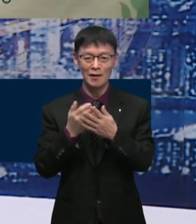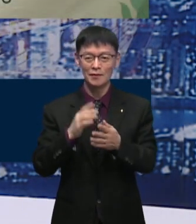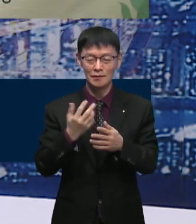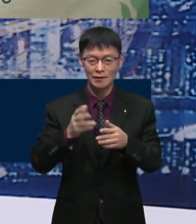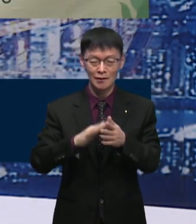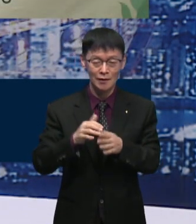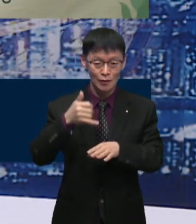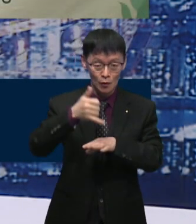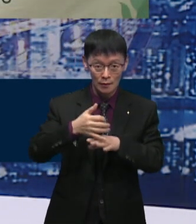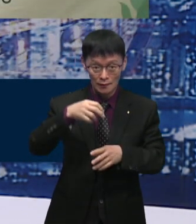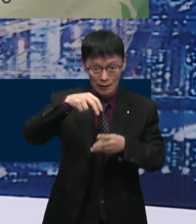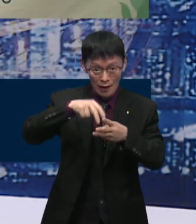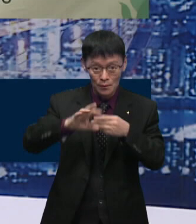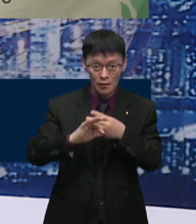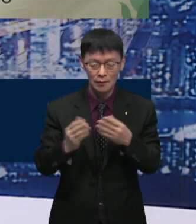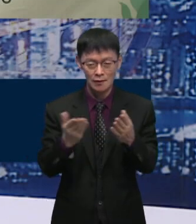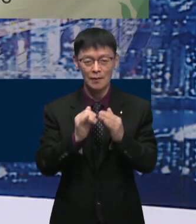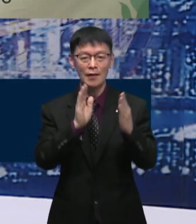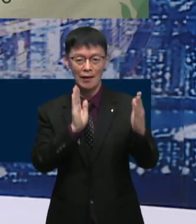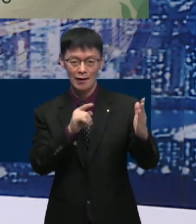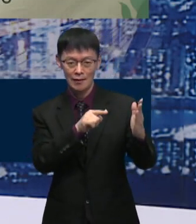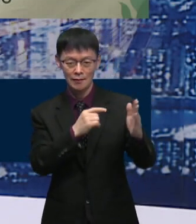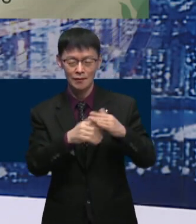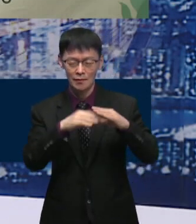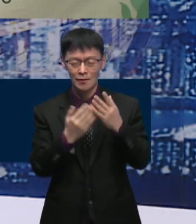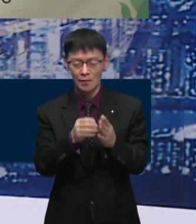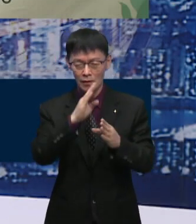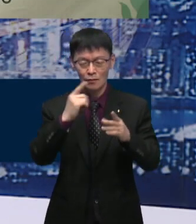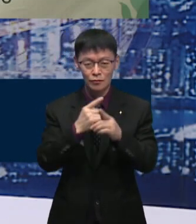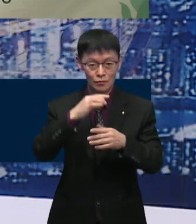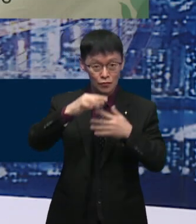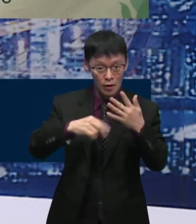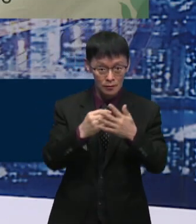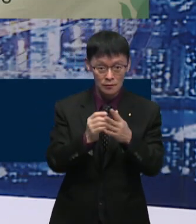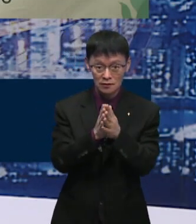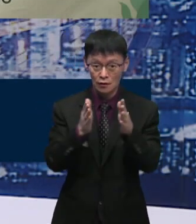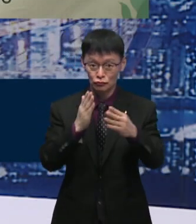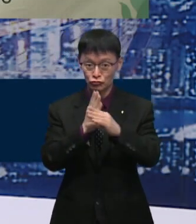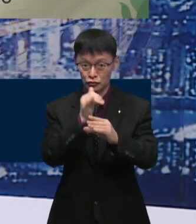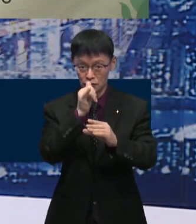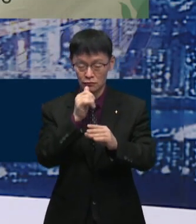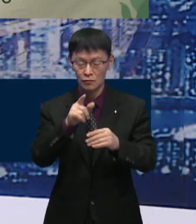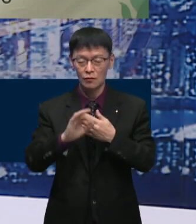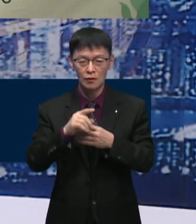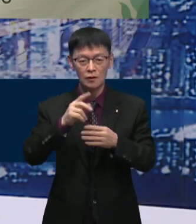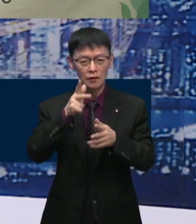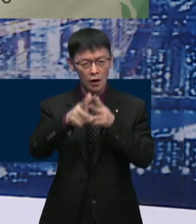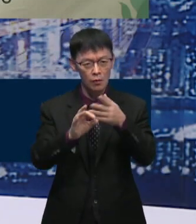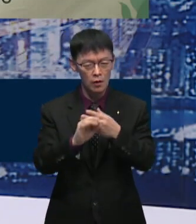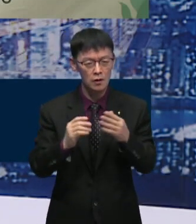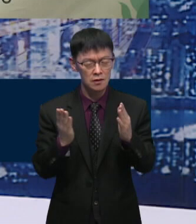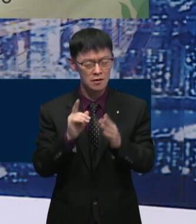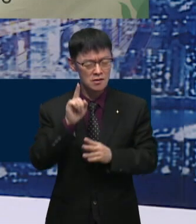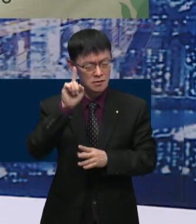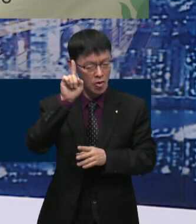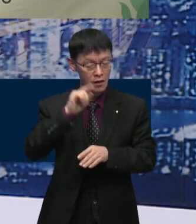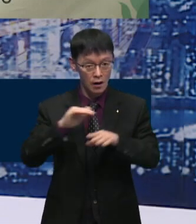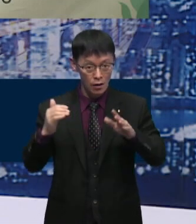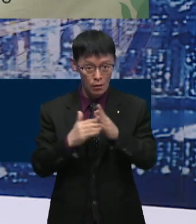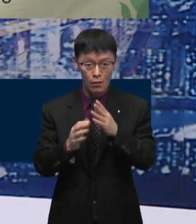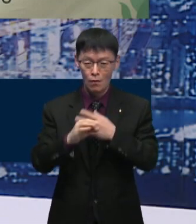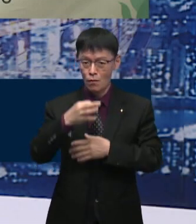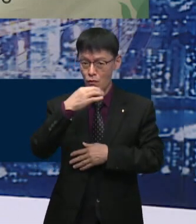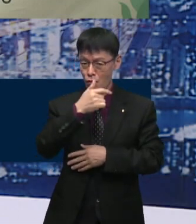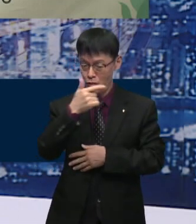인천시 농업기술센터가 직장인을 대상으로 치유 농업 프로그램을 진행하고 있는데 이 사업이 직무 스트레스 해소 등에